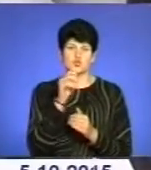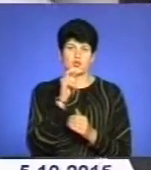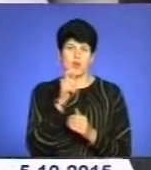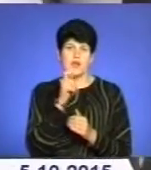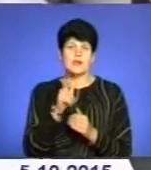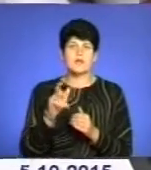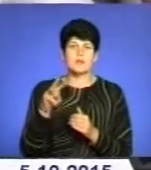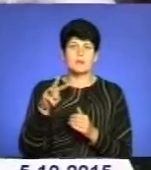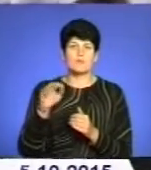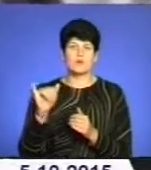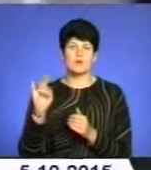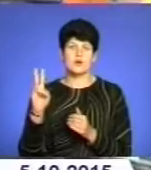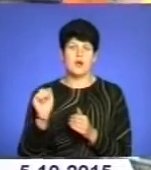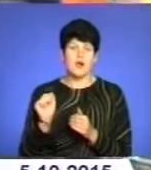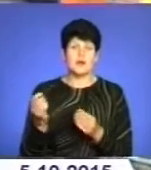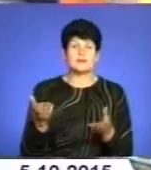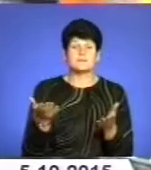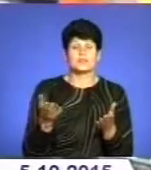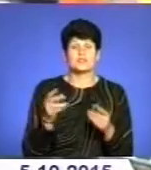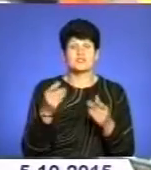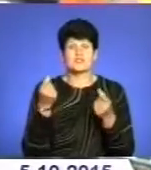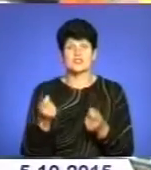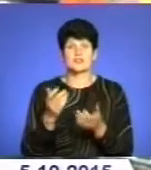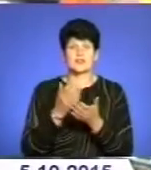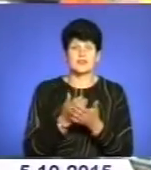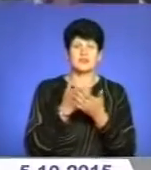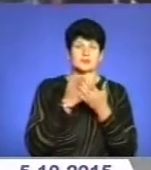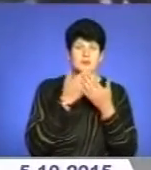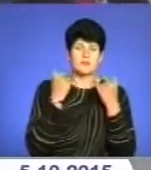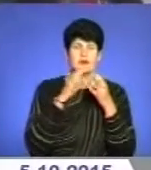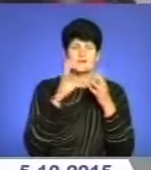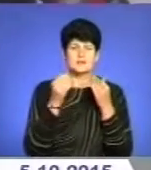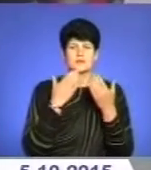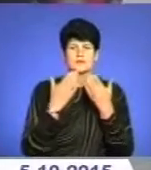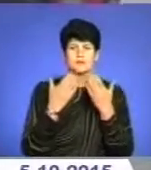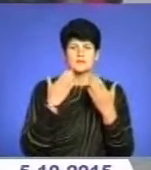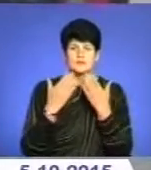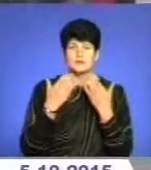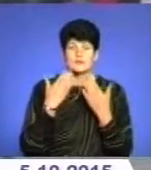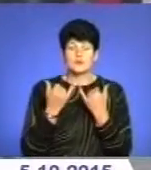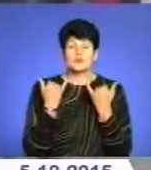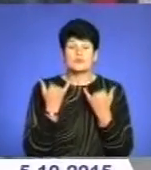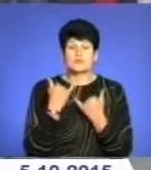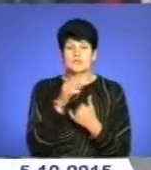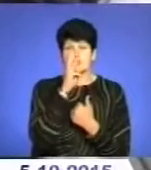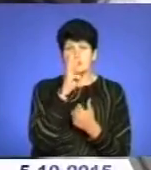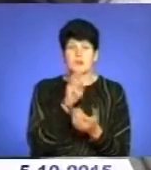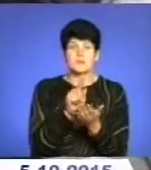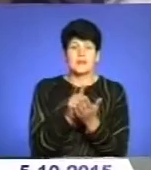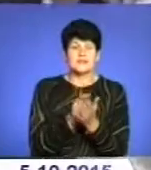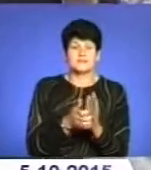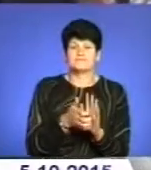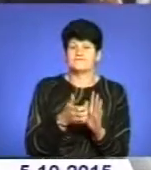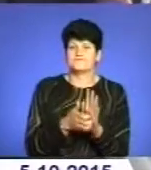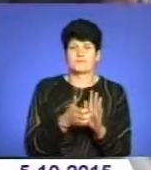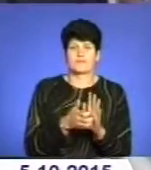тернополяни. Але чи зі знижкою, чи без, всі розмови на ярмарку зводяться до того, що нинішніх зарплат і пенсій не вистачає